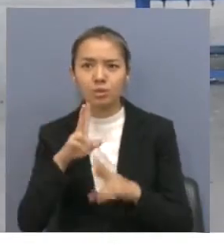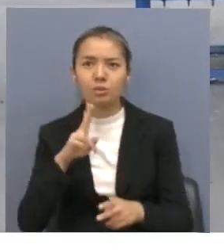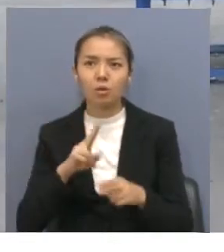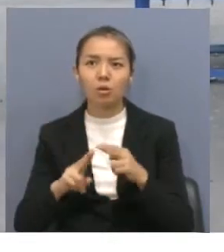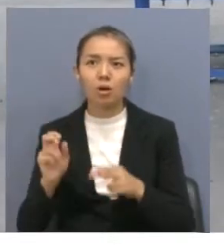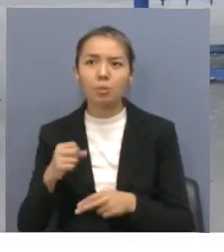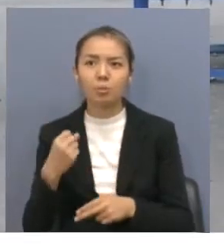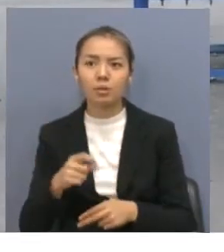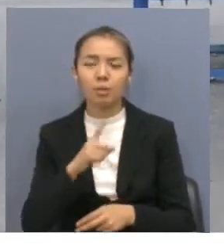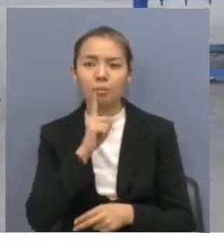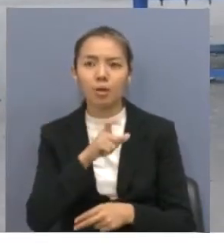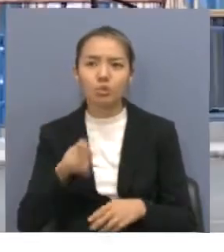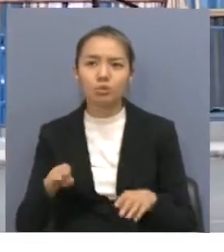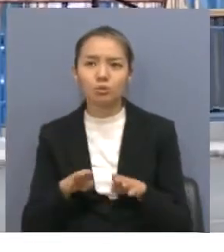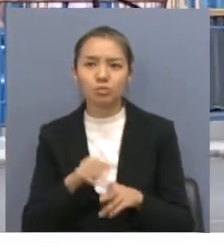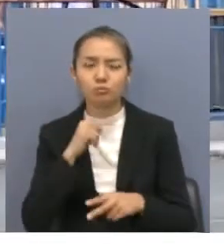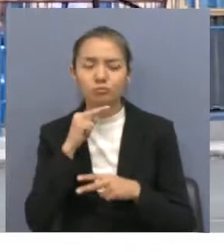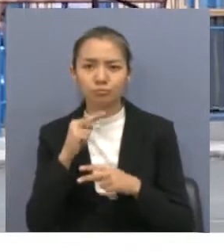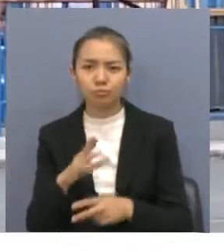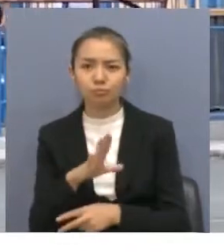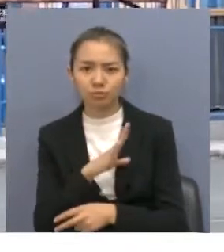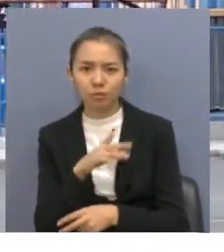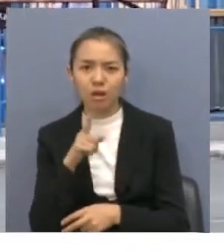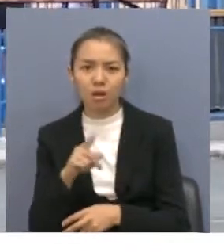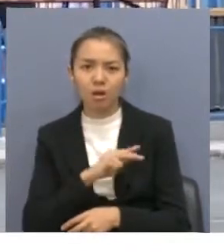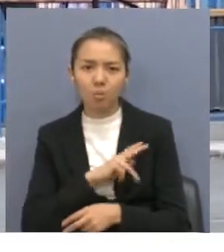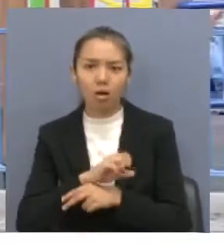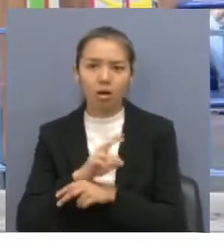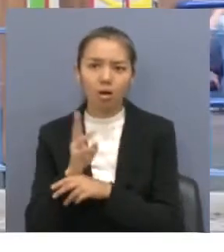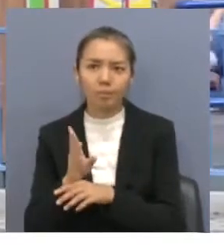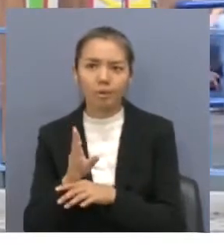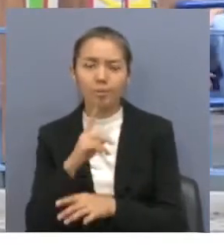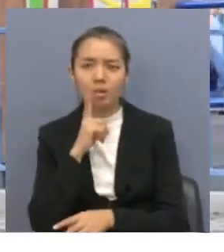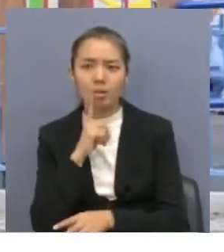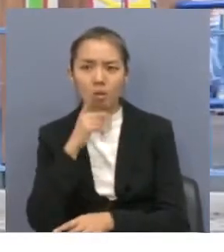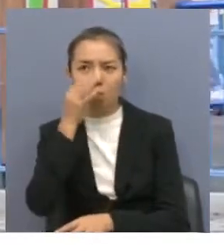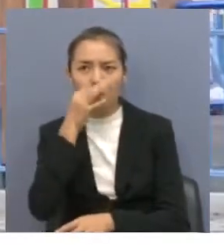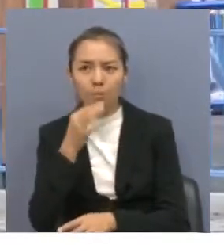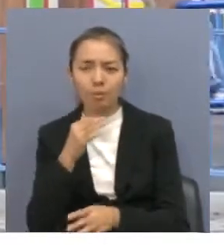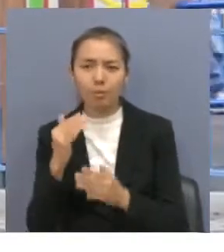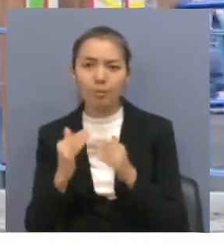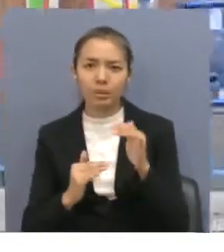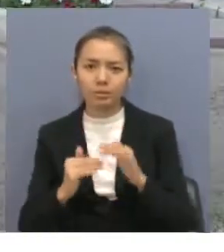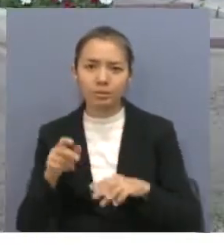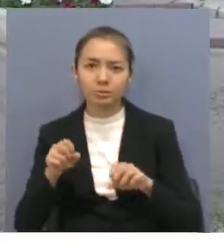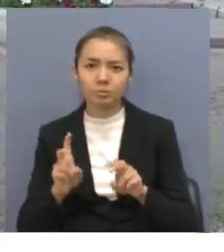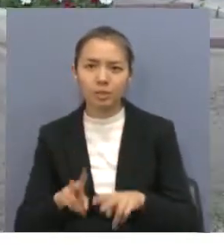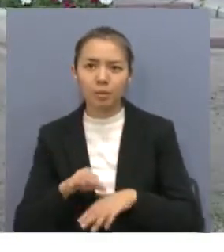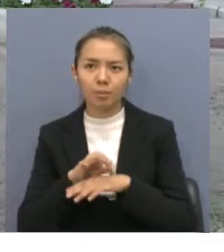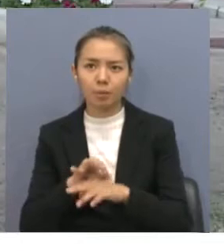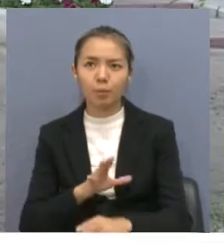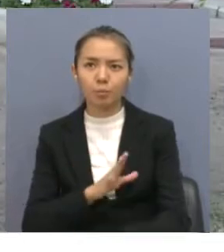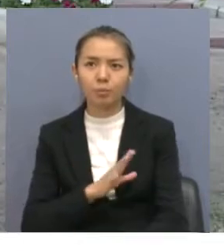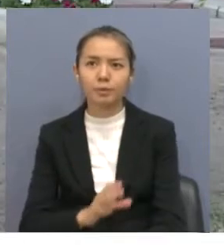тәмамдаған атбасарлық жастар да назардан тыс қалмады. Оларды жұмыспен қамту үшін жастар тәжірибесі жүзеге асырылуда. На сегодняшний